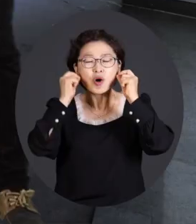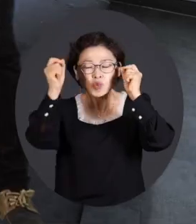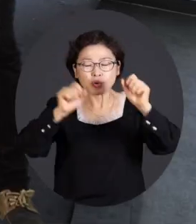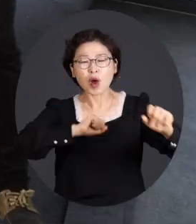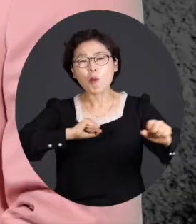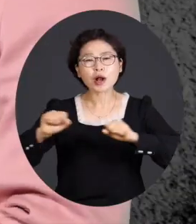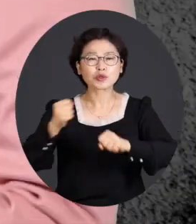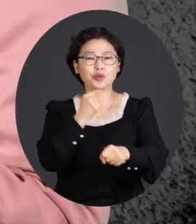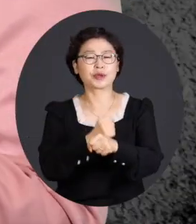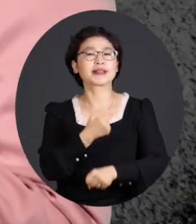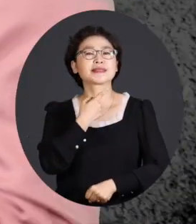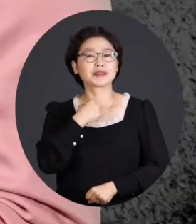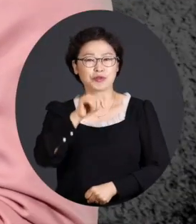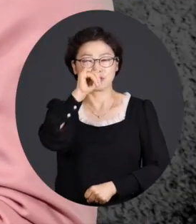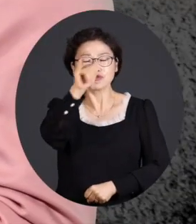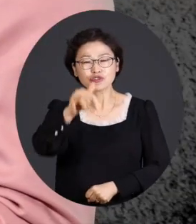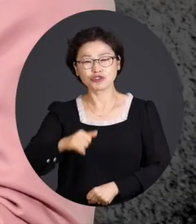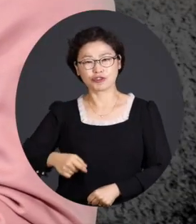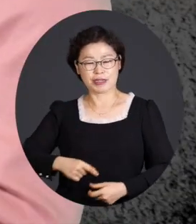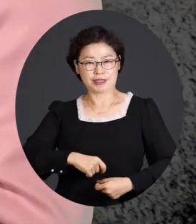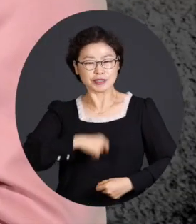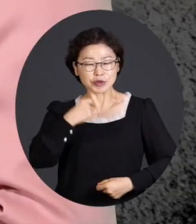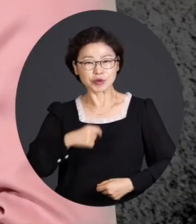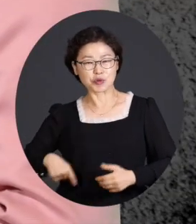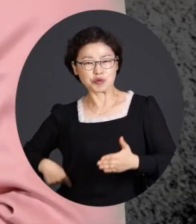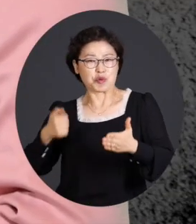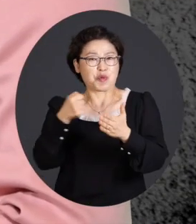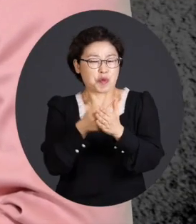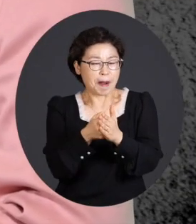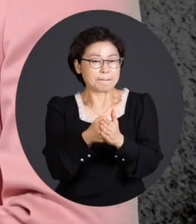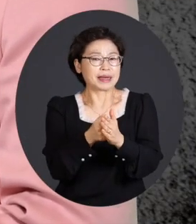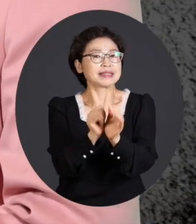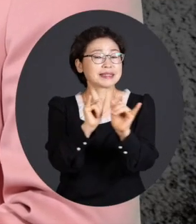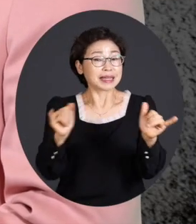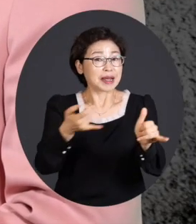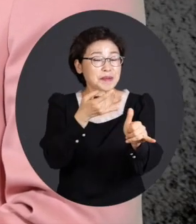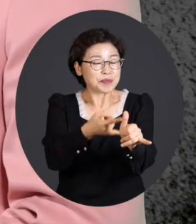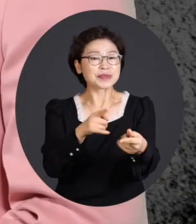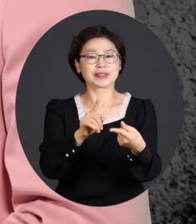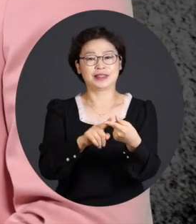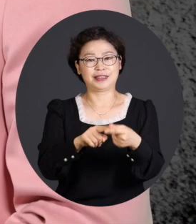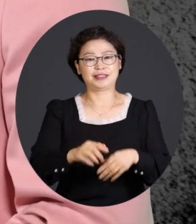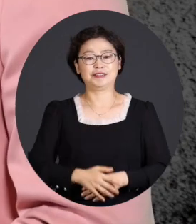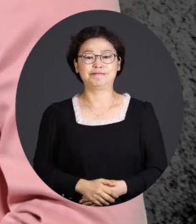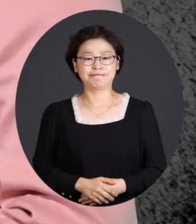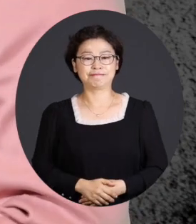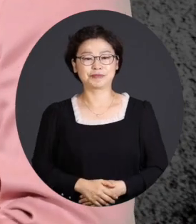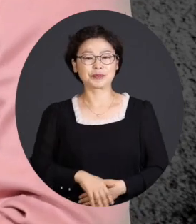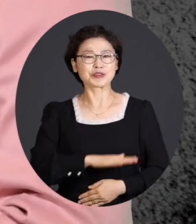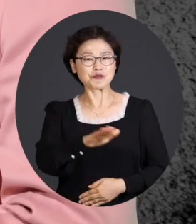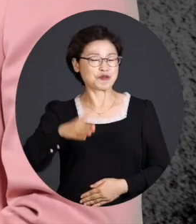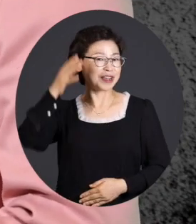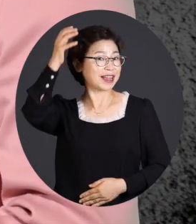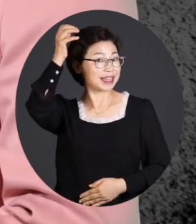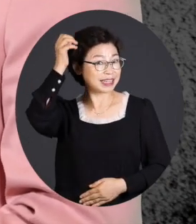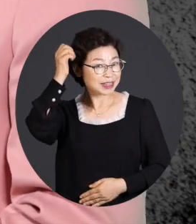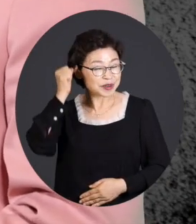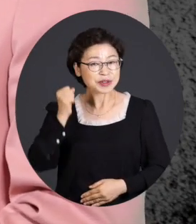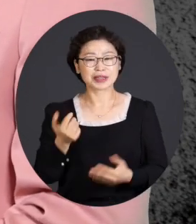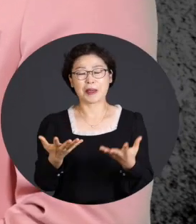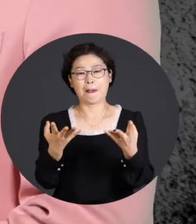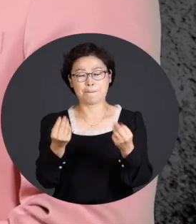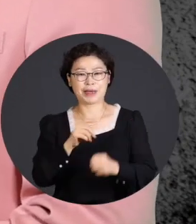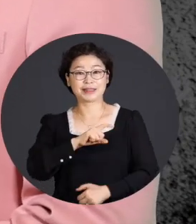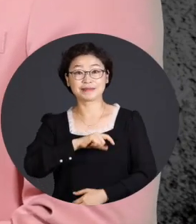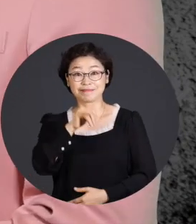사람들, 이 정의로운 거부였고 용감한 선택을 보여준 이들, 우리가 기억해야 할 많은